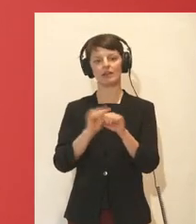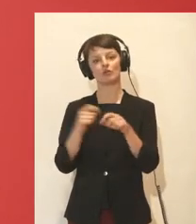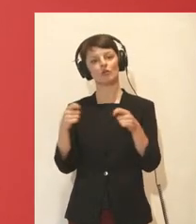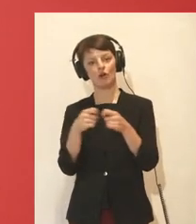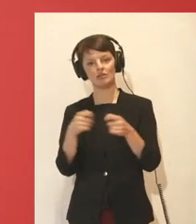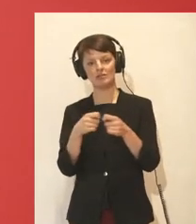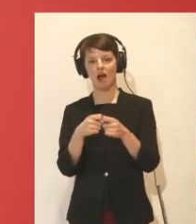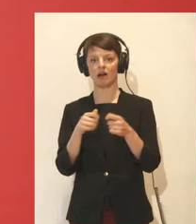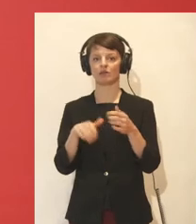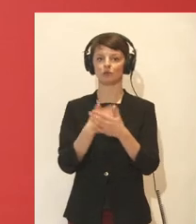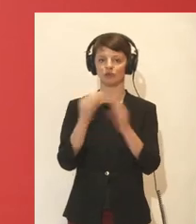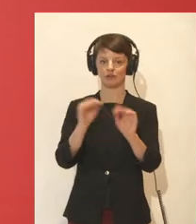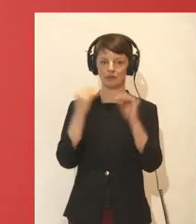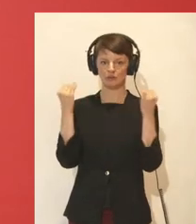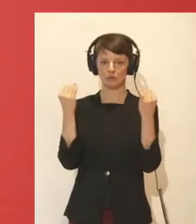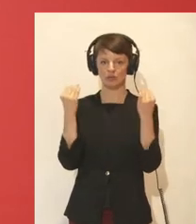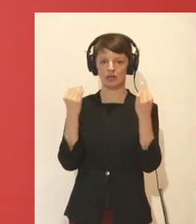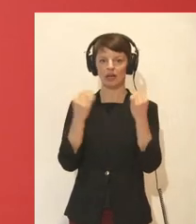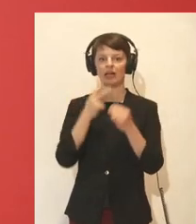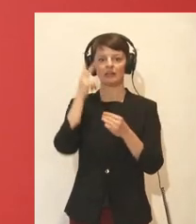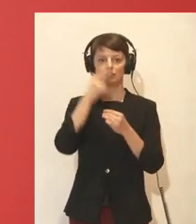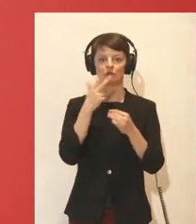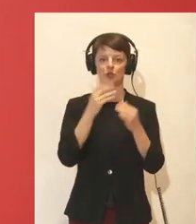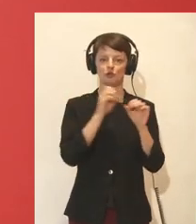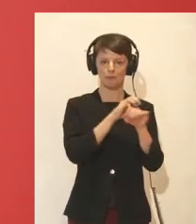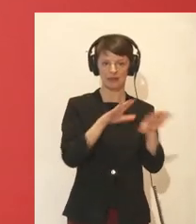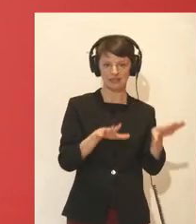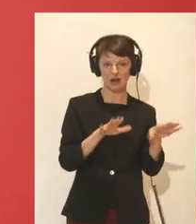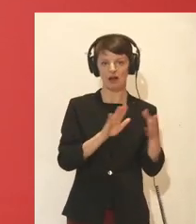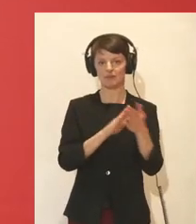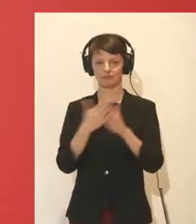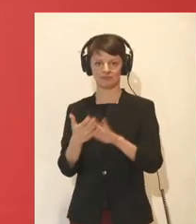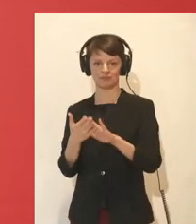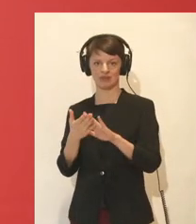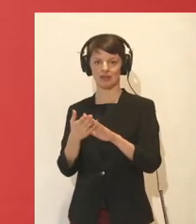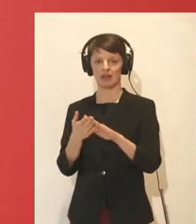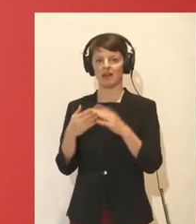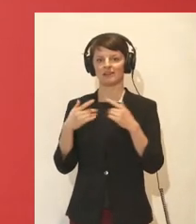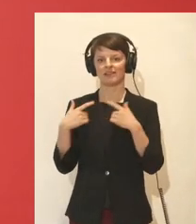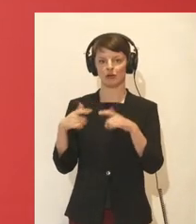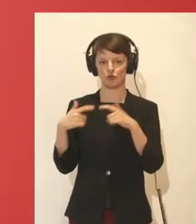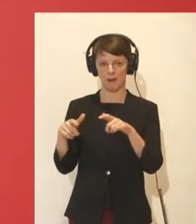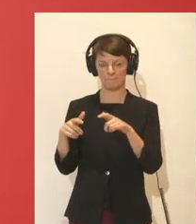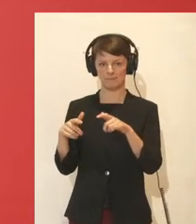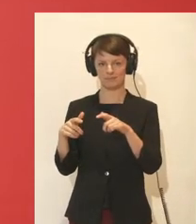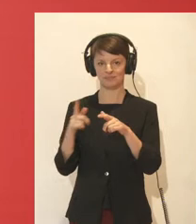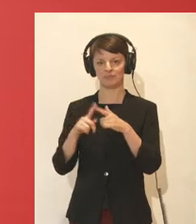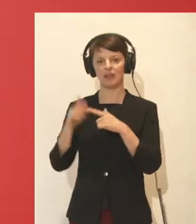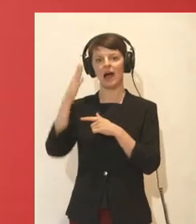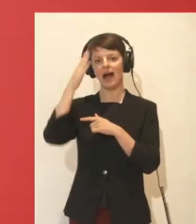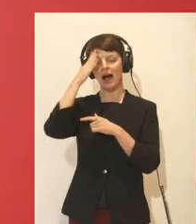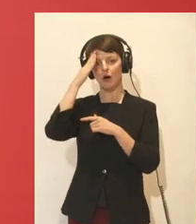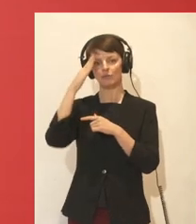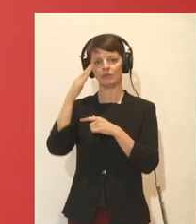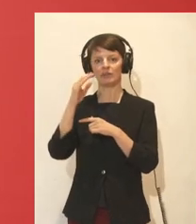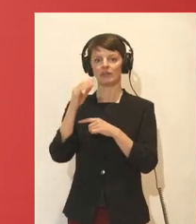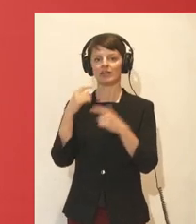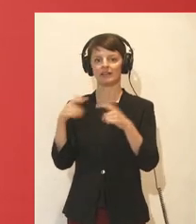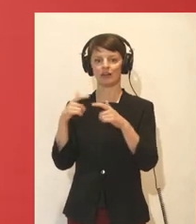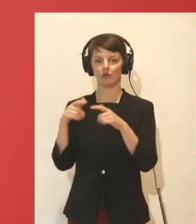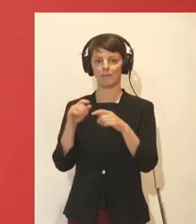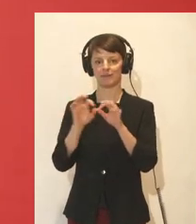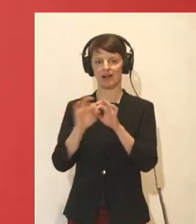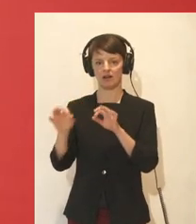zu bekommen abseits von den social media kanälen und zwar über den haupt telegramm kanal der spd